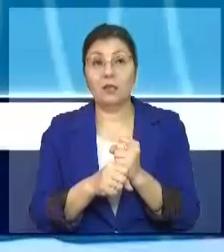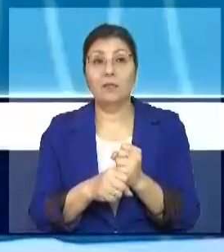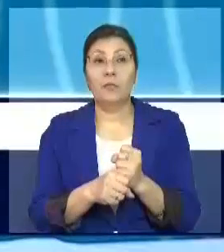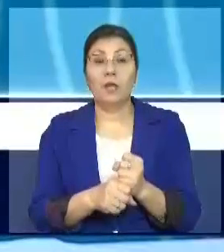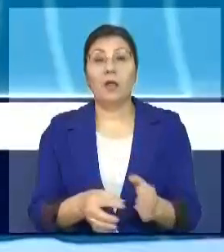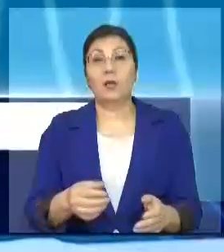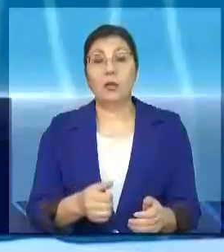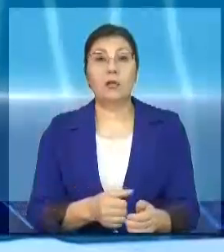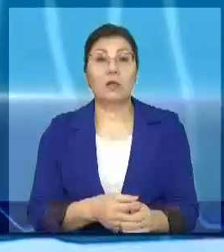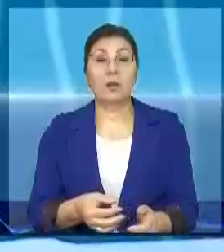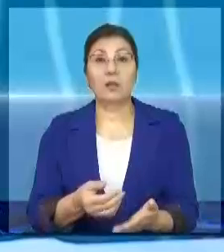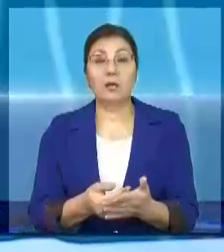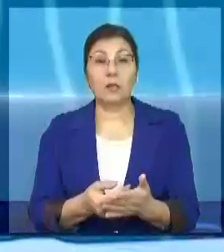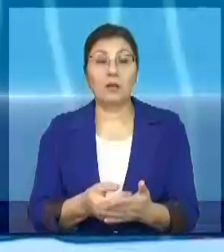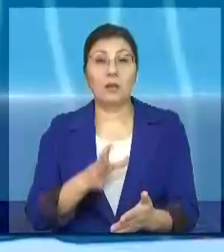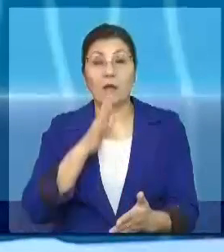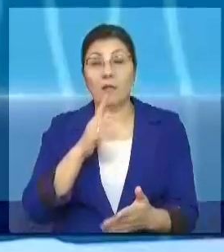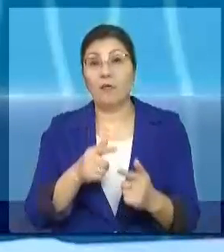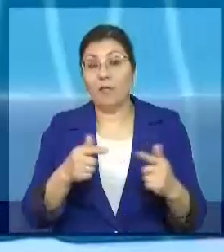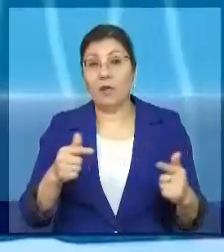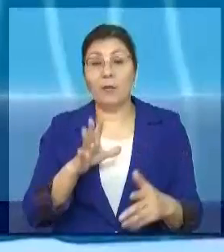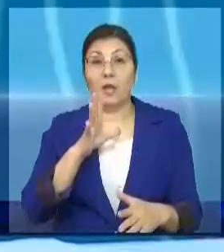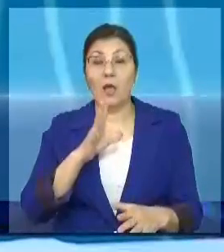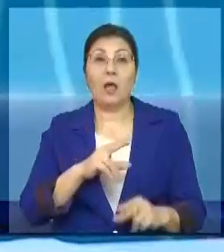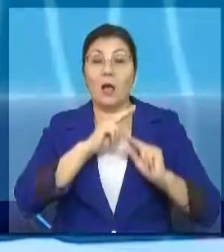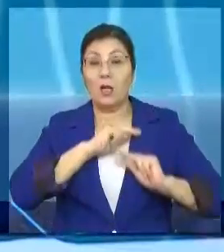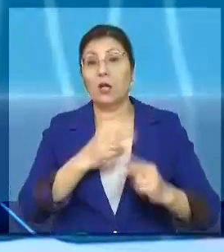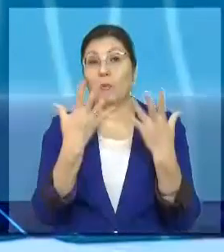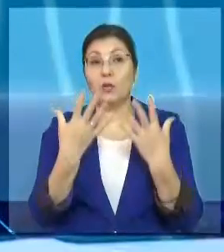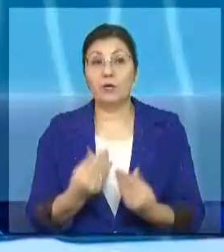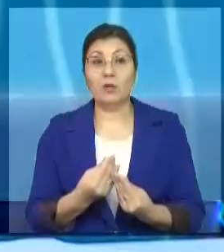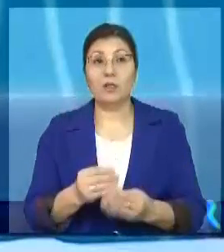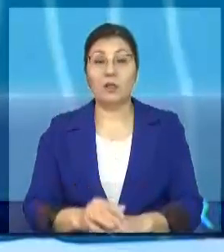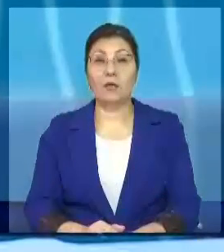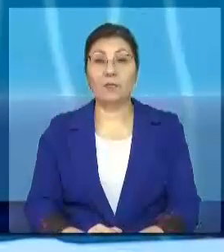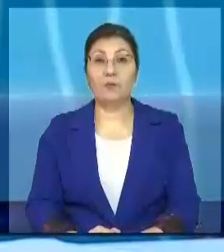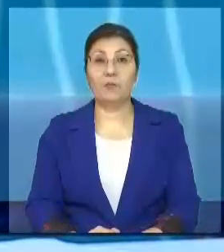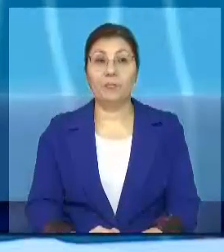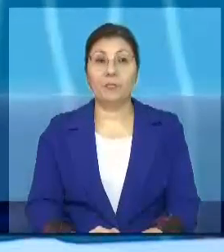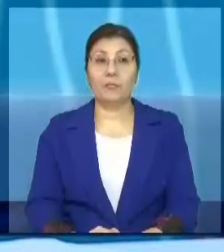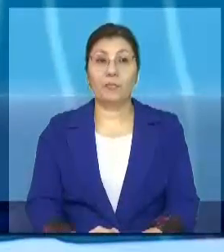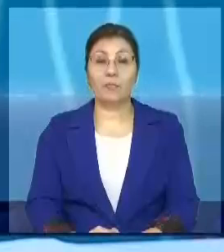и течение рабочего дня с отстранением их от нахождения на рабочем месте для лиц с признаками ОРВИ.